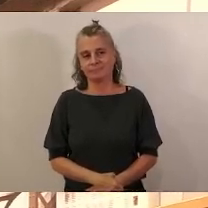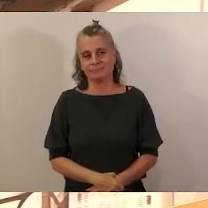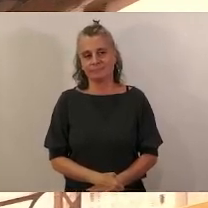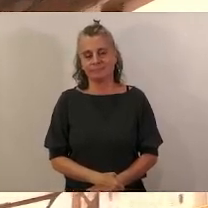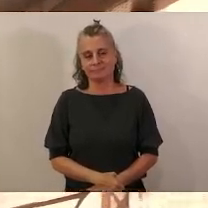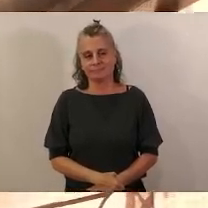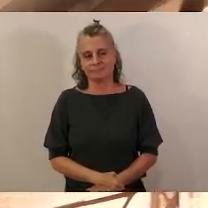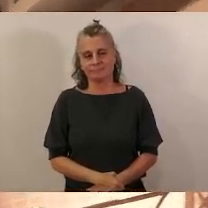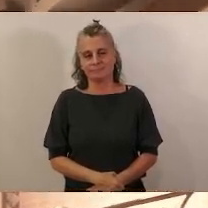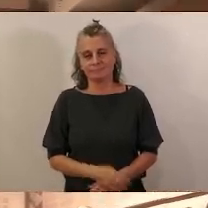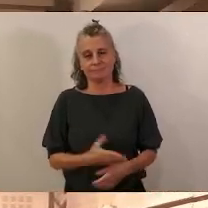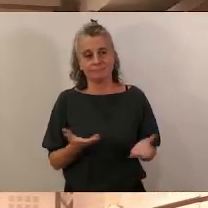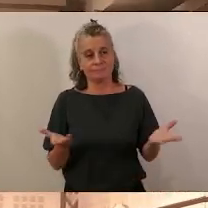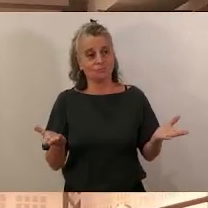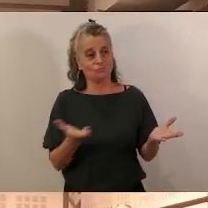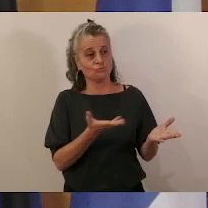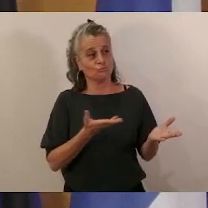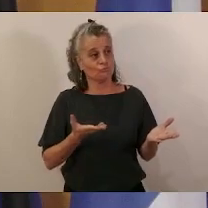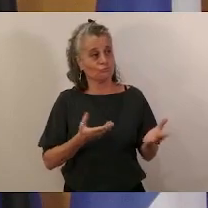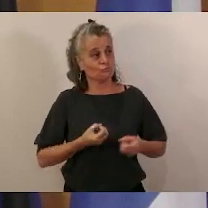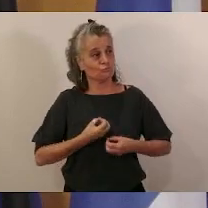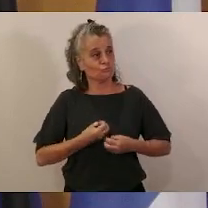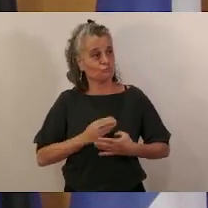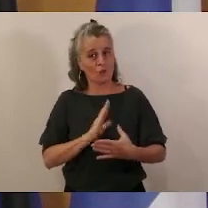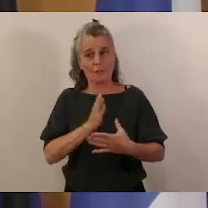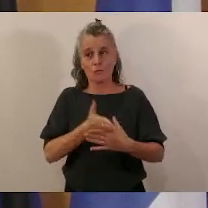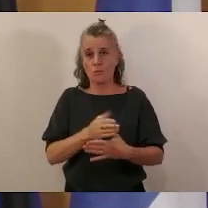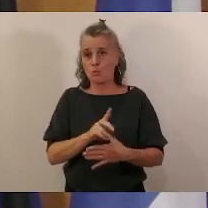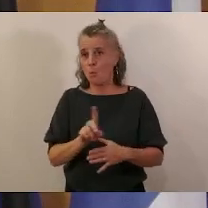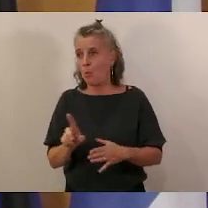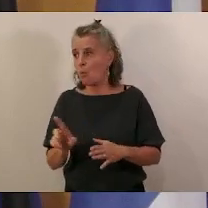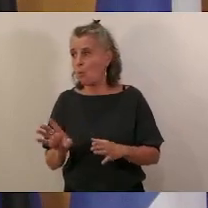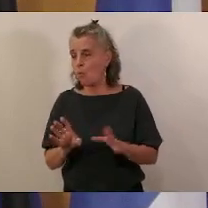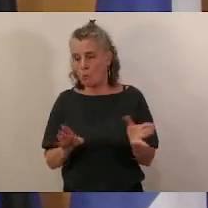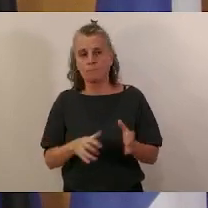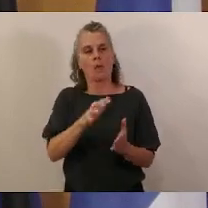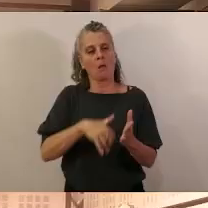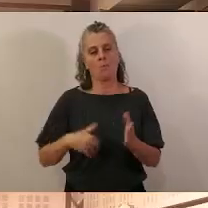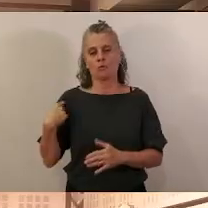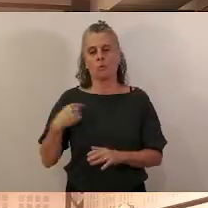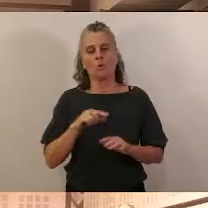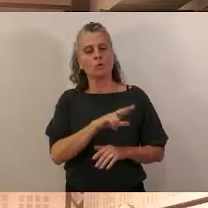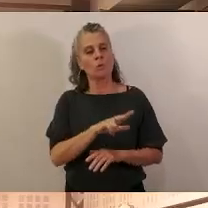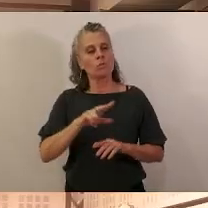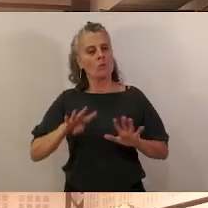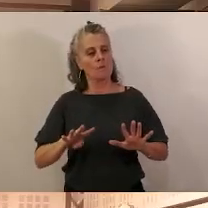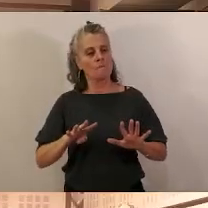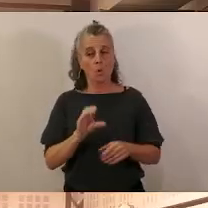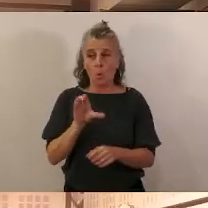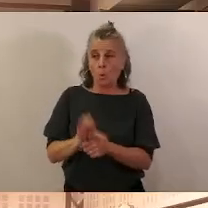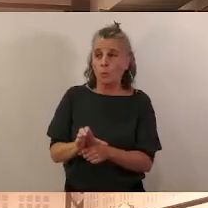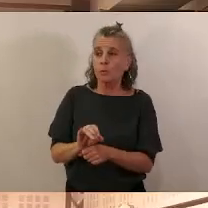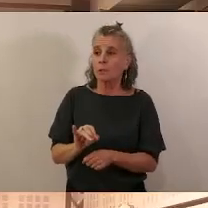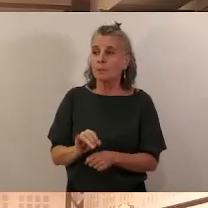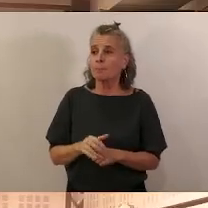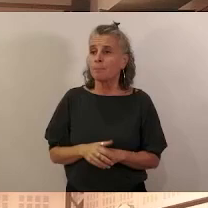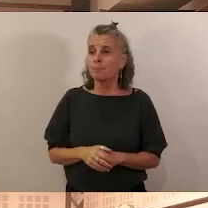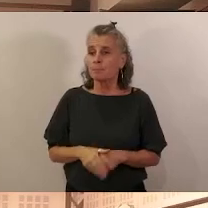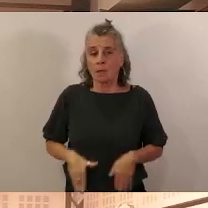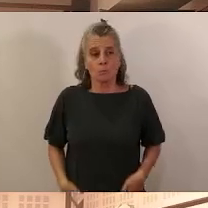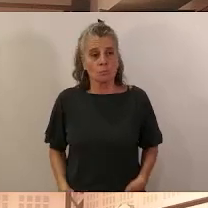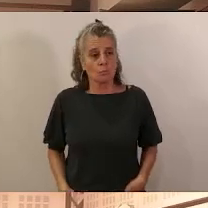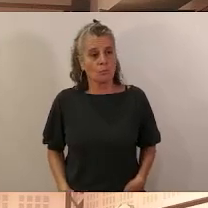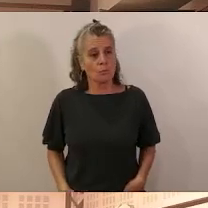Je prends les. S'il n'y a pas d'autres interventions, je prends les votes sur le rapport 39. Y a-t-il des contre, des